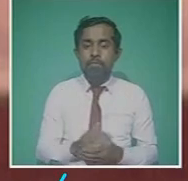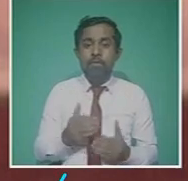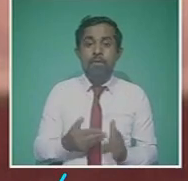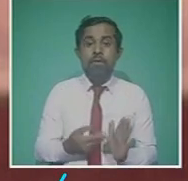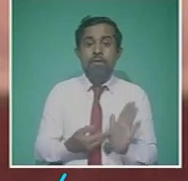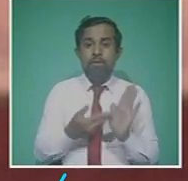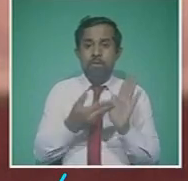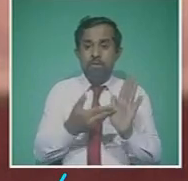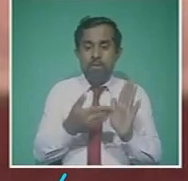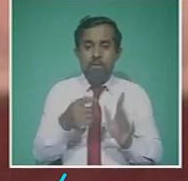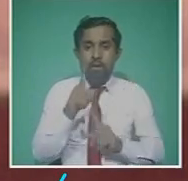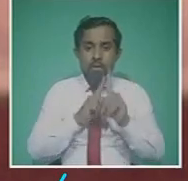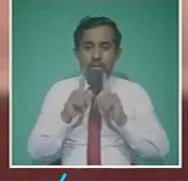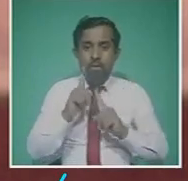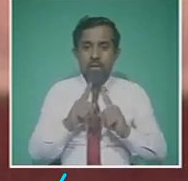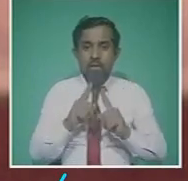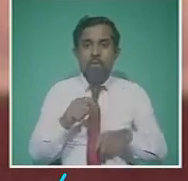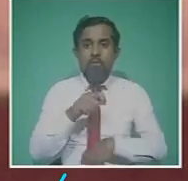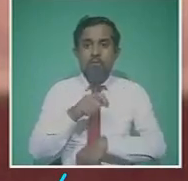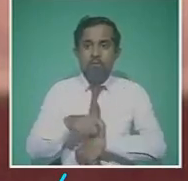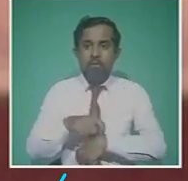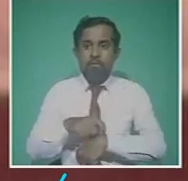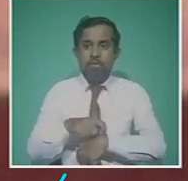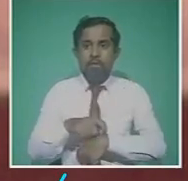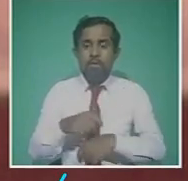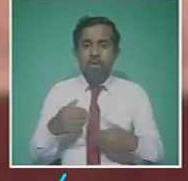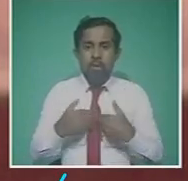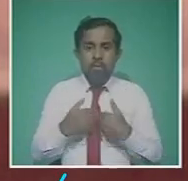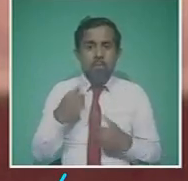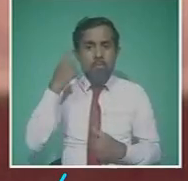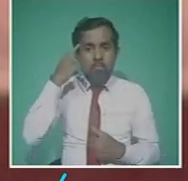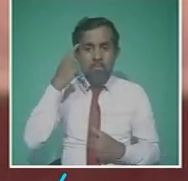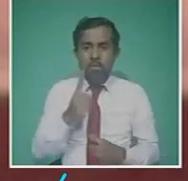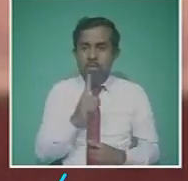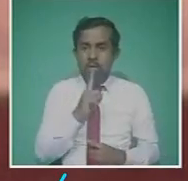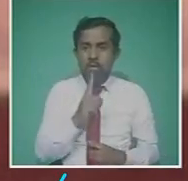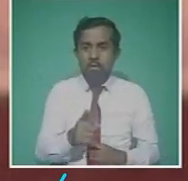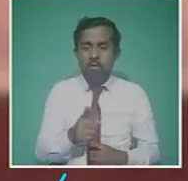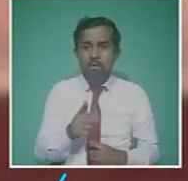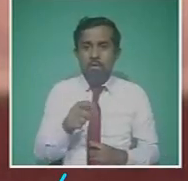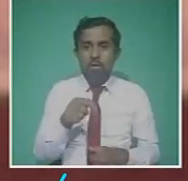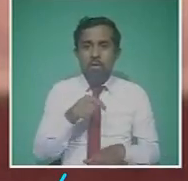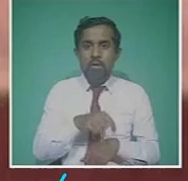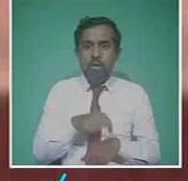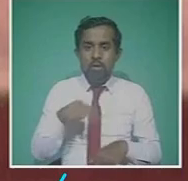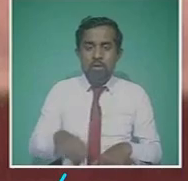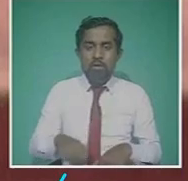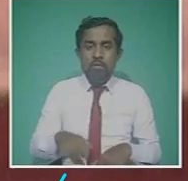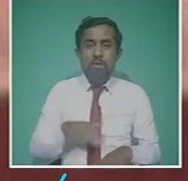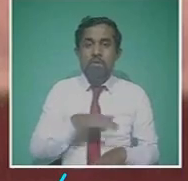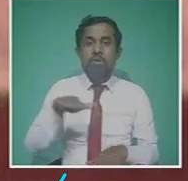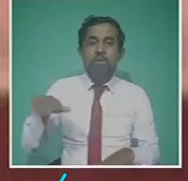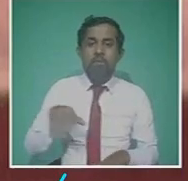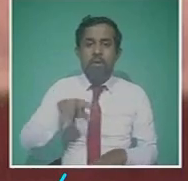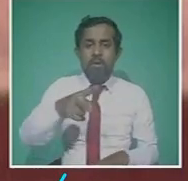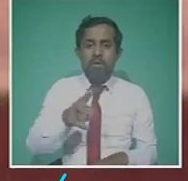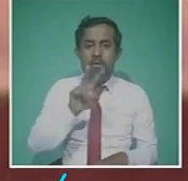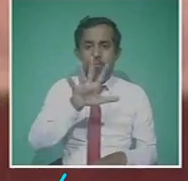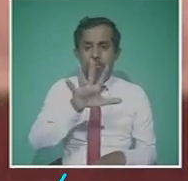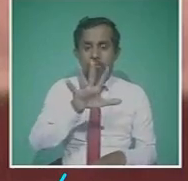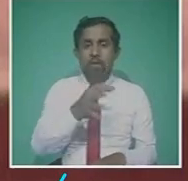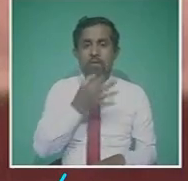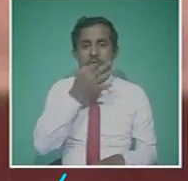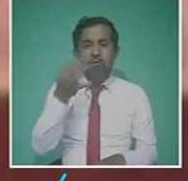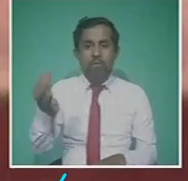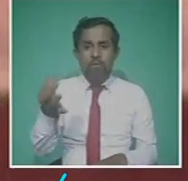Idiripat Karala Ada Sakatchawata Ganena Welawae Api Matak Karala Denna Ona Ada Samaje desiye visipahatama tamai